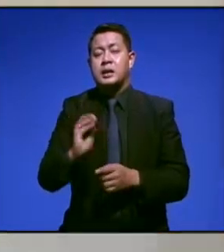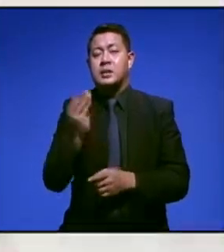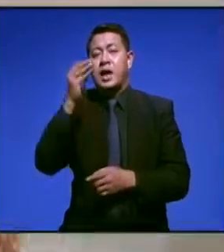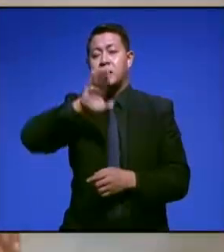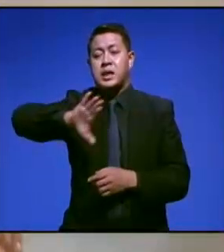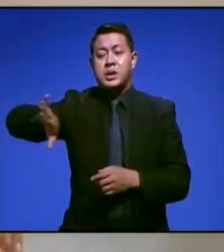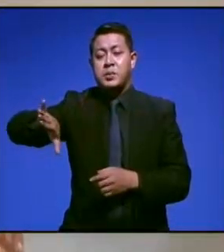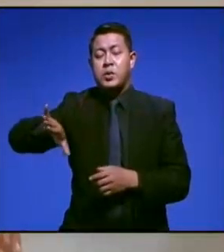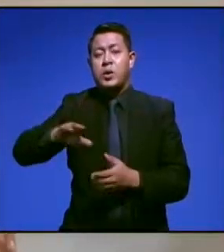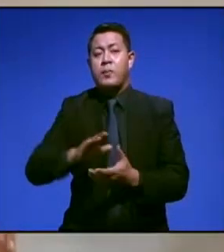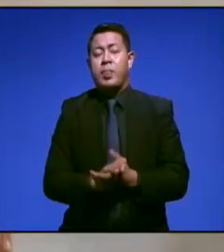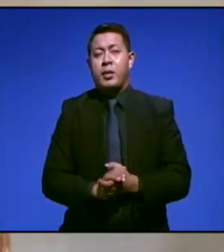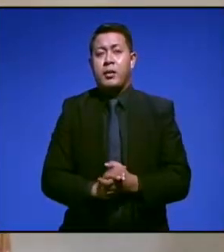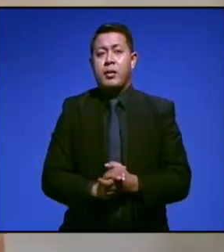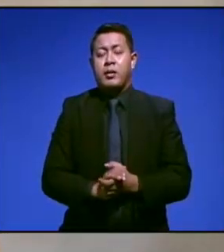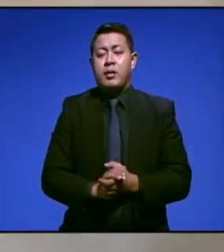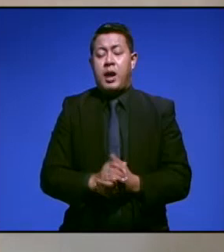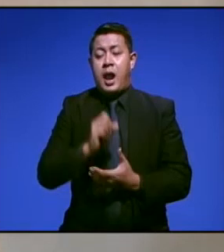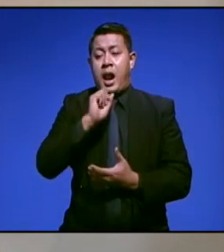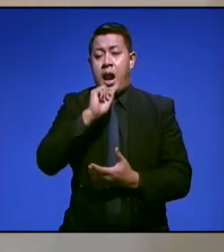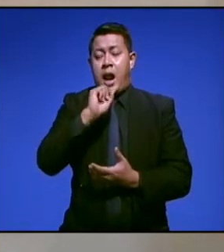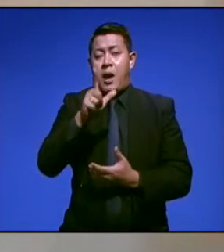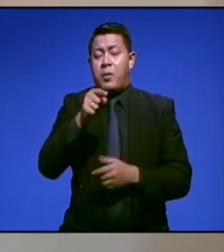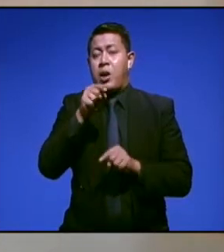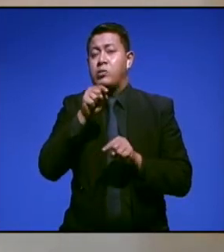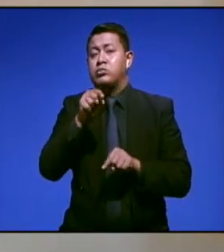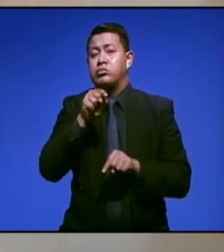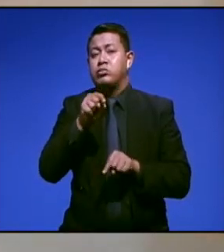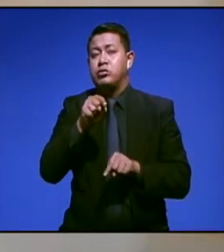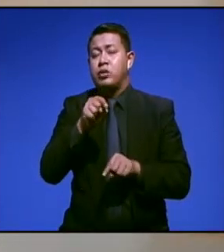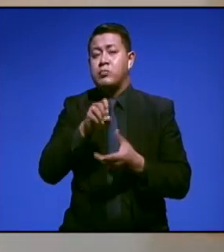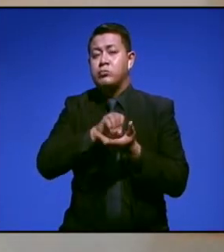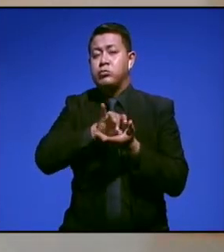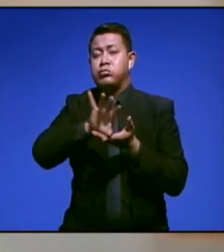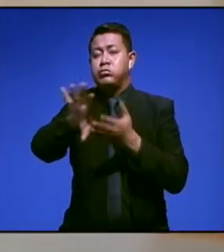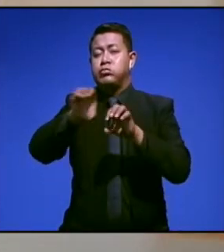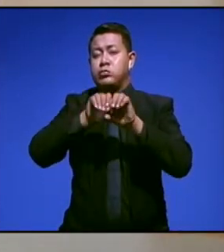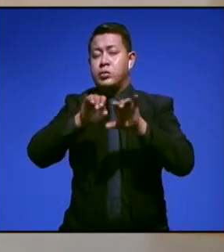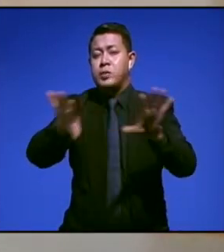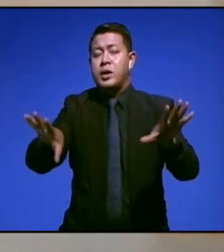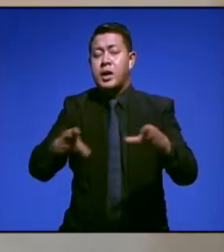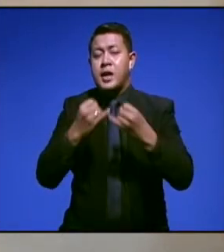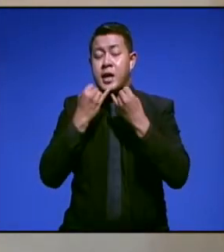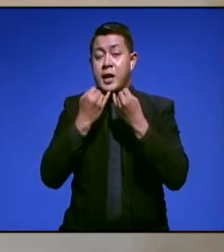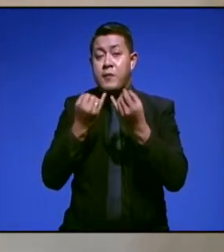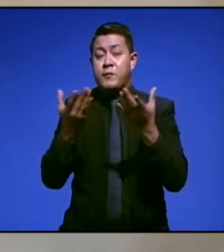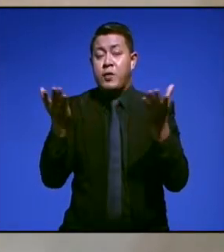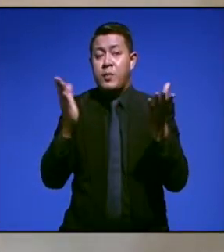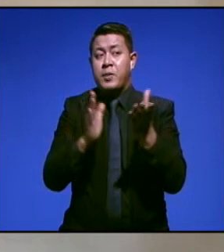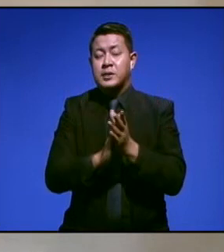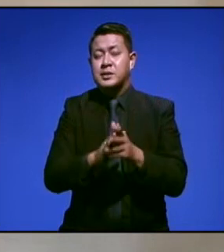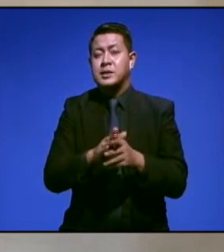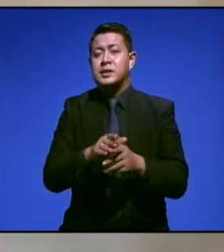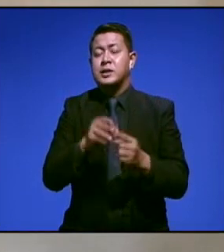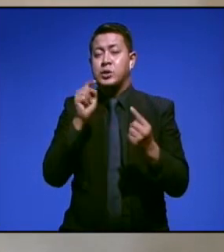Timur. Atas laporan ataupun dugaan menyebarluaskan informasi yang